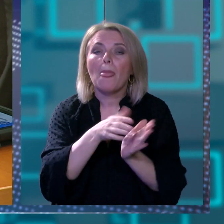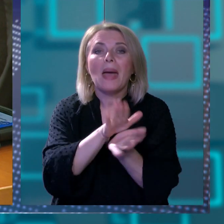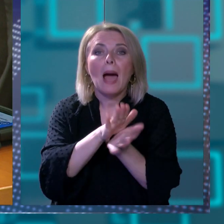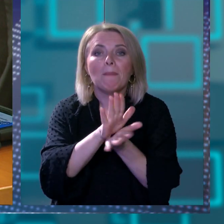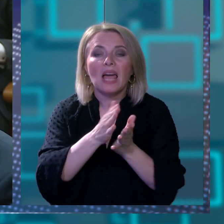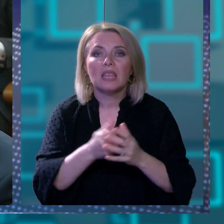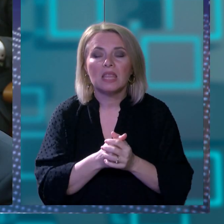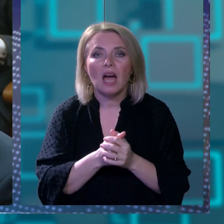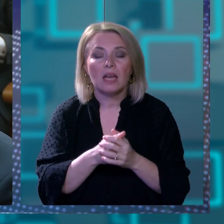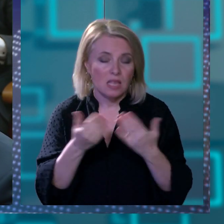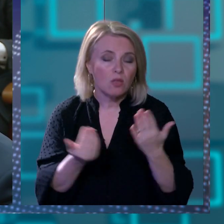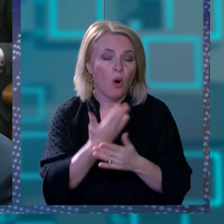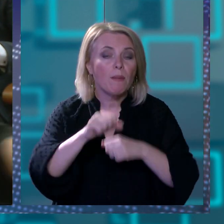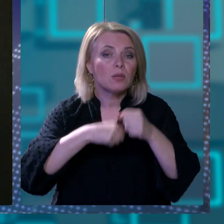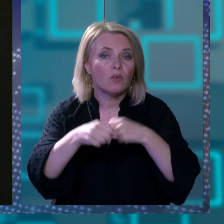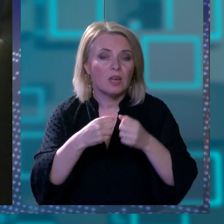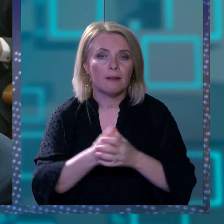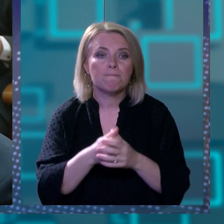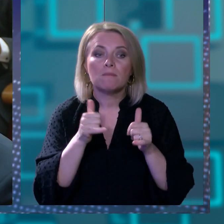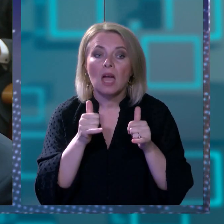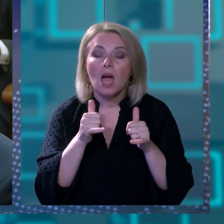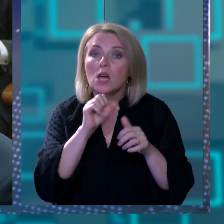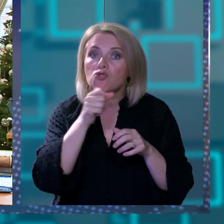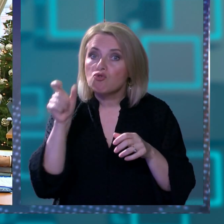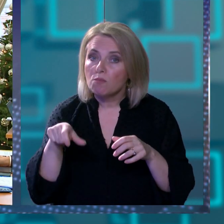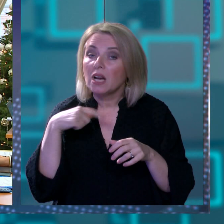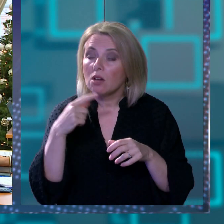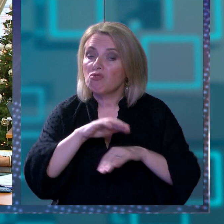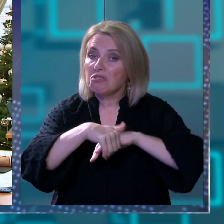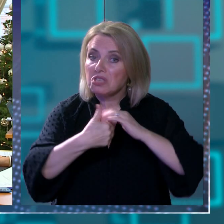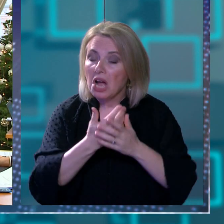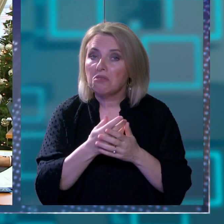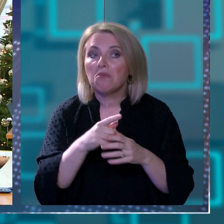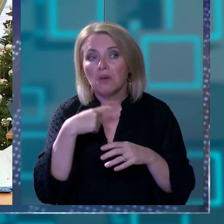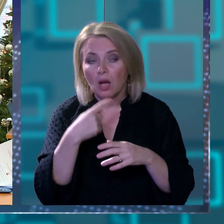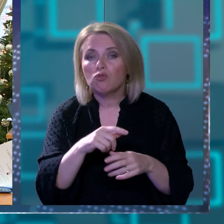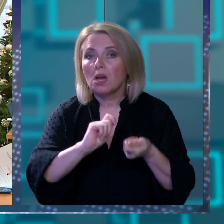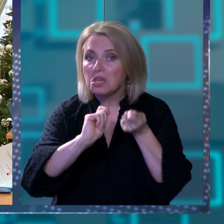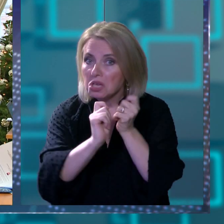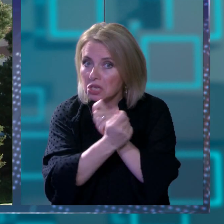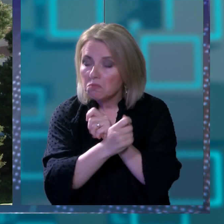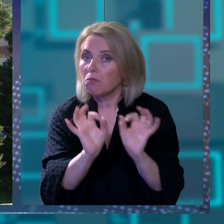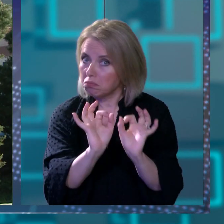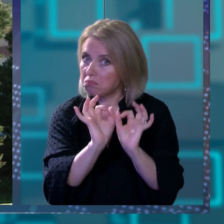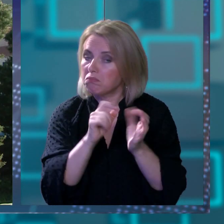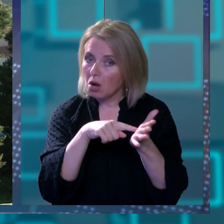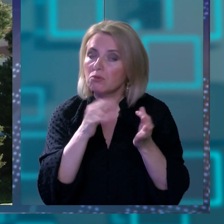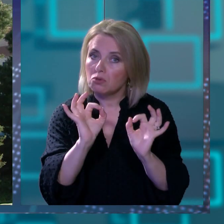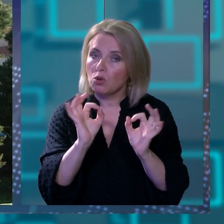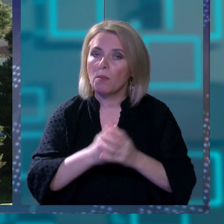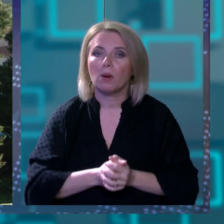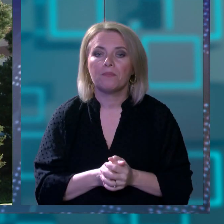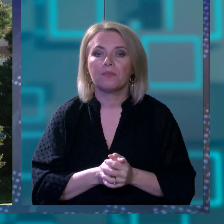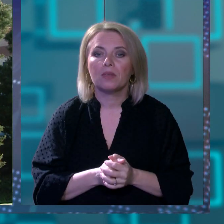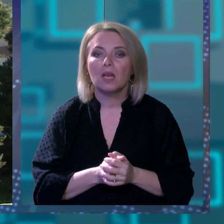S odmakom od nekoliko dana župan Nikola Dobroslavić kaže kako je zadovoljan te da su se izmjene pokazale ispravnima. Kao što se vidjelo,